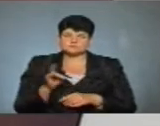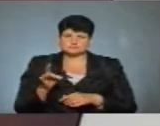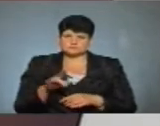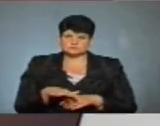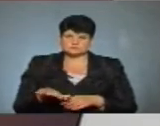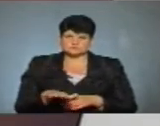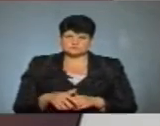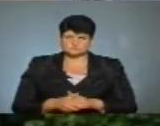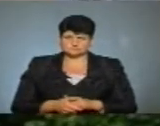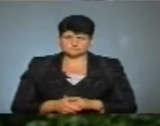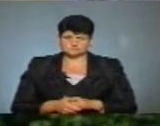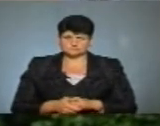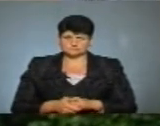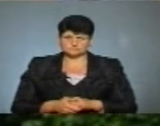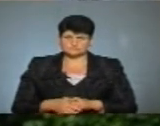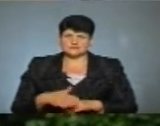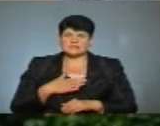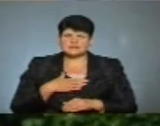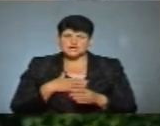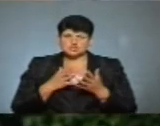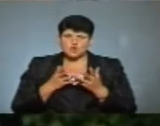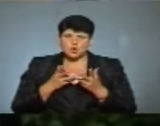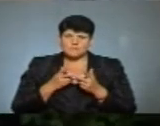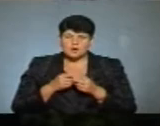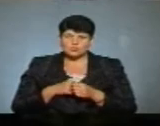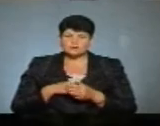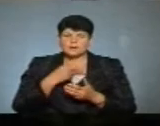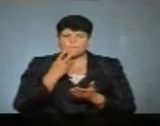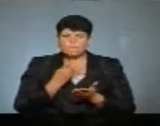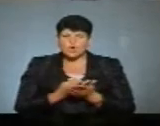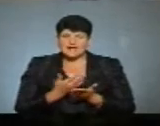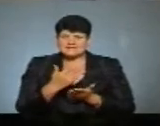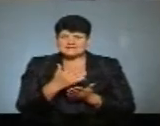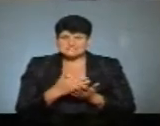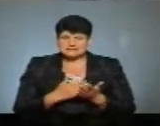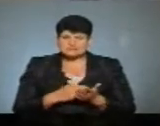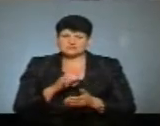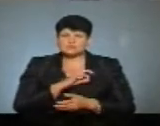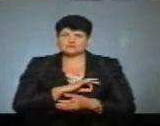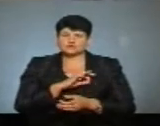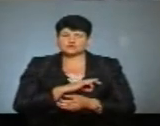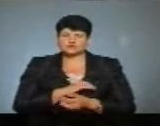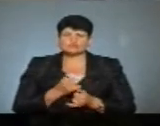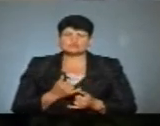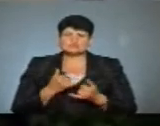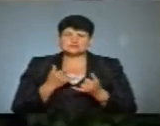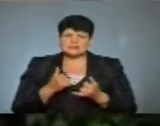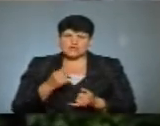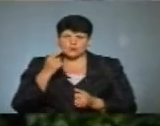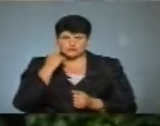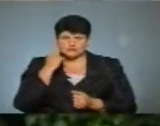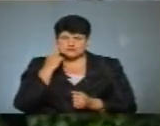зони. Наші обрахунки показників, які використовуються для